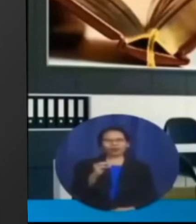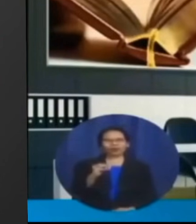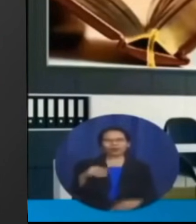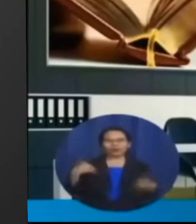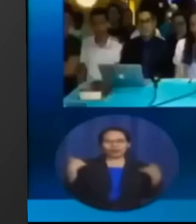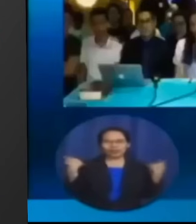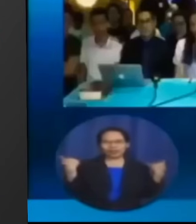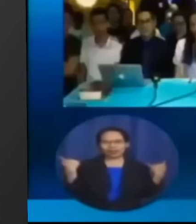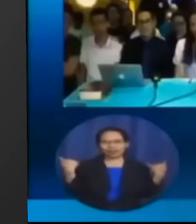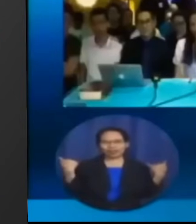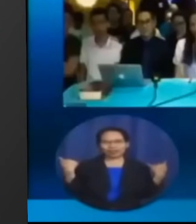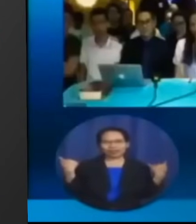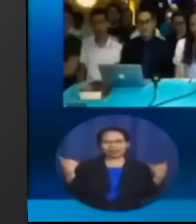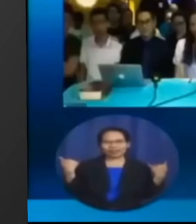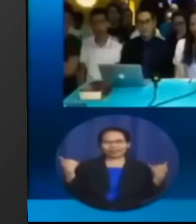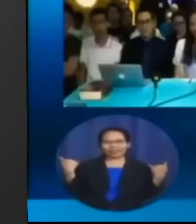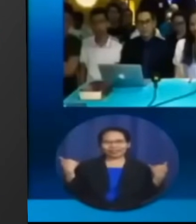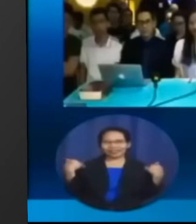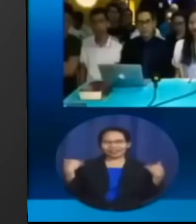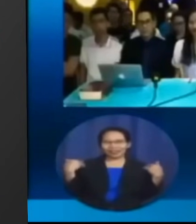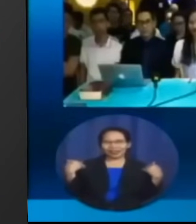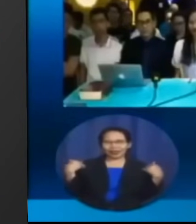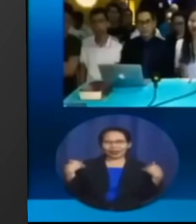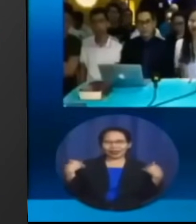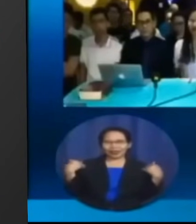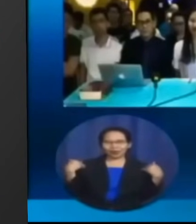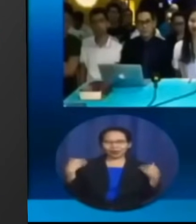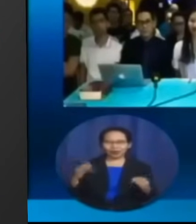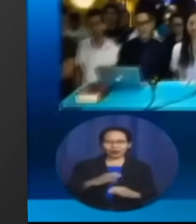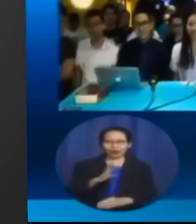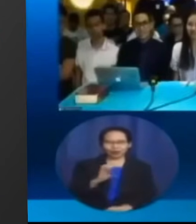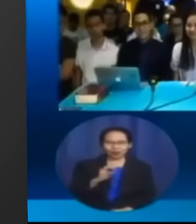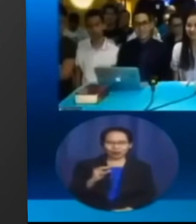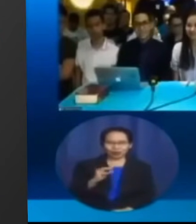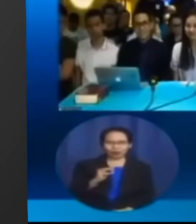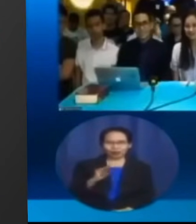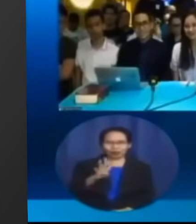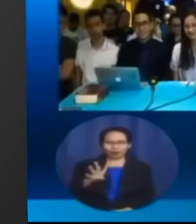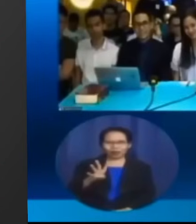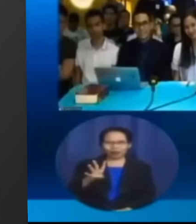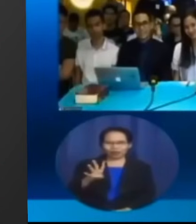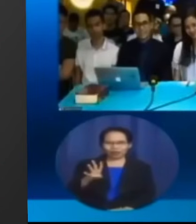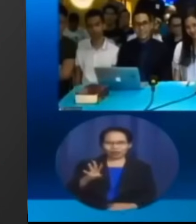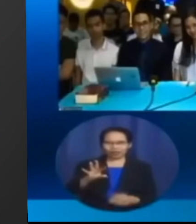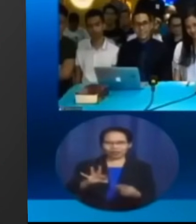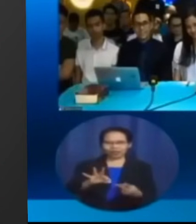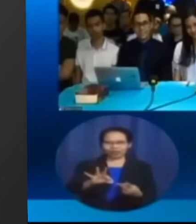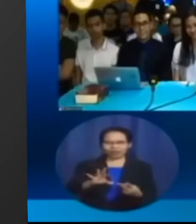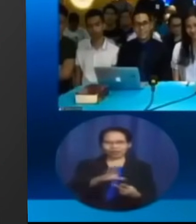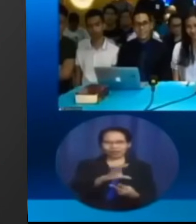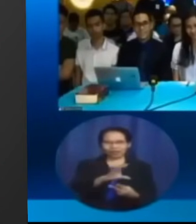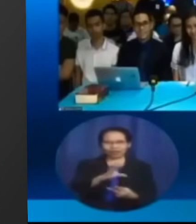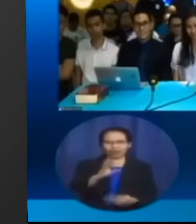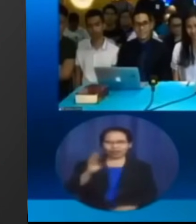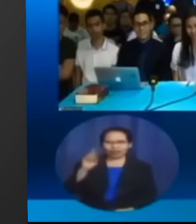Bata ako noon. Ngayon, wala na yata yung Choco Bim eh. Apat lang, pwede mong pagpilian noon. Pepsi